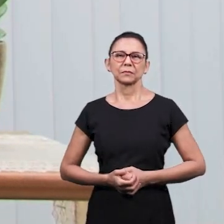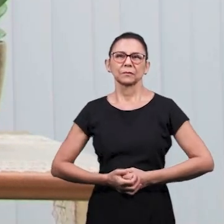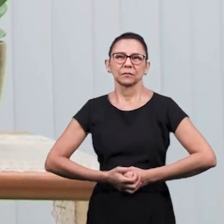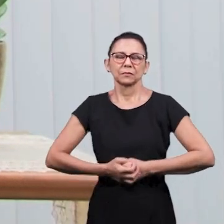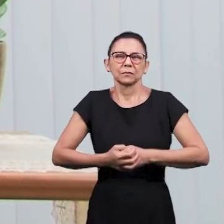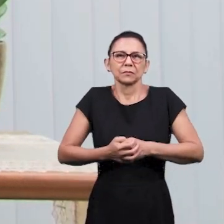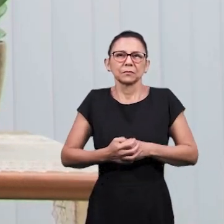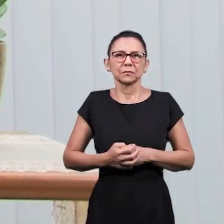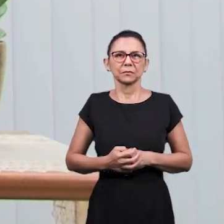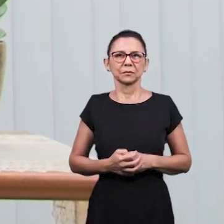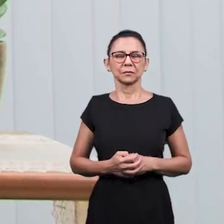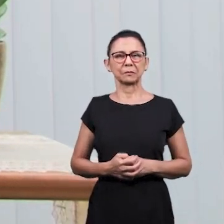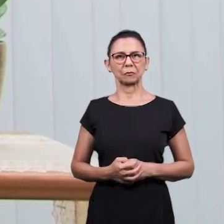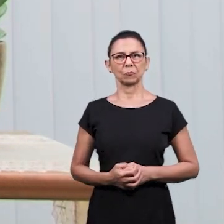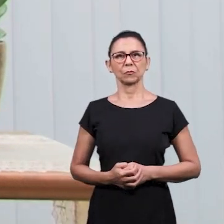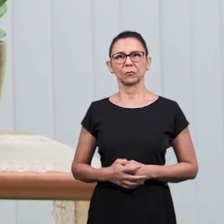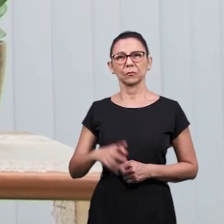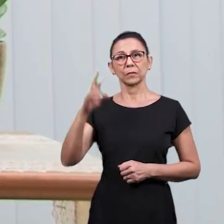помолимся.